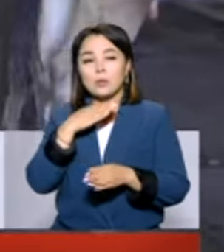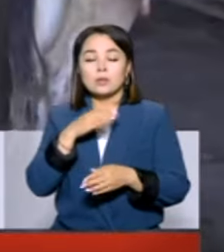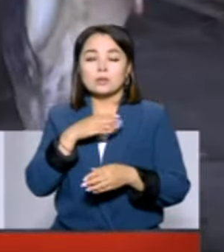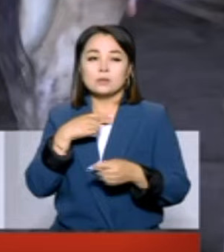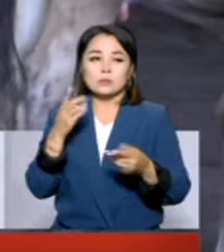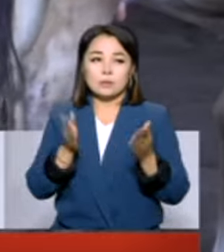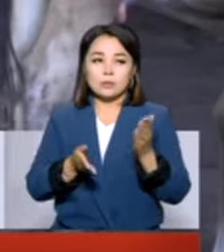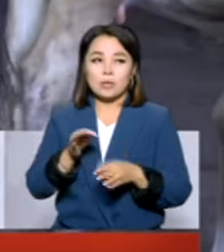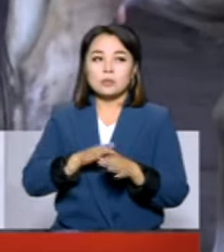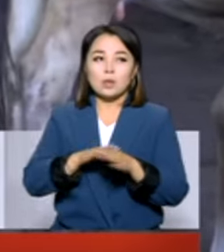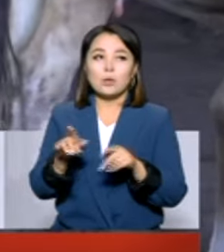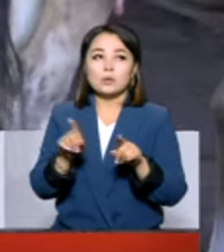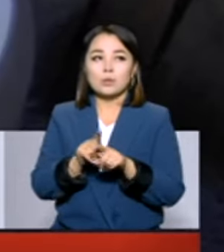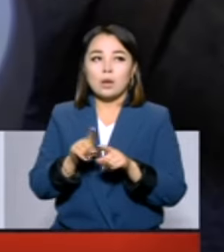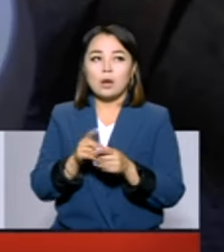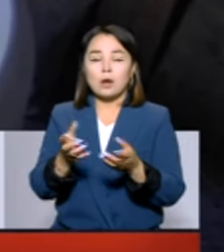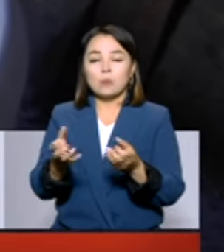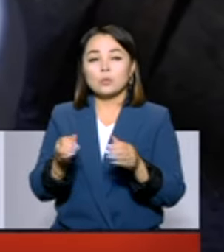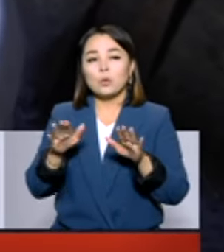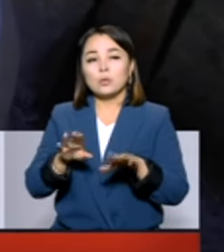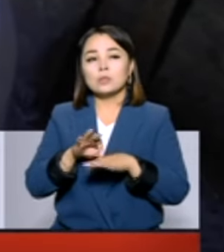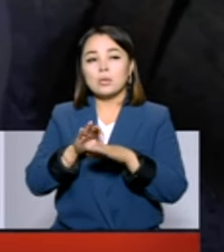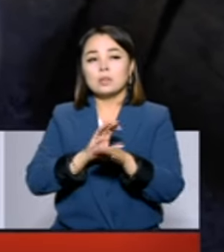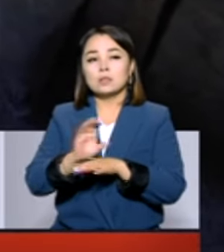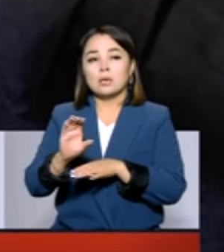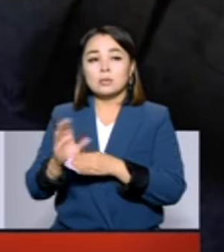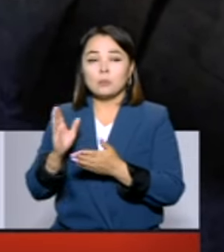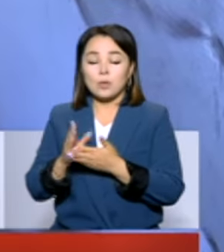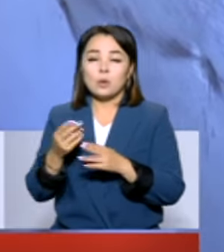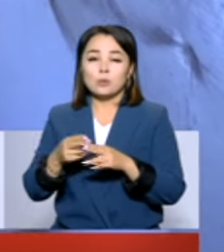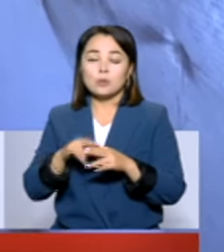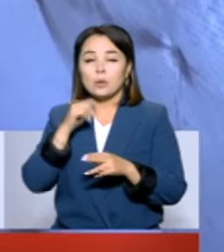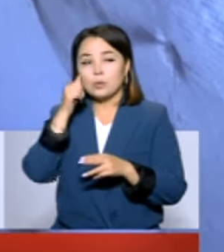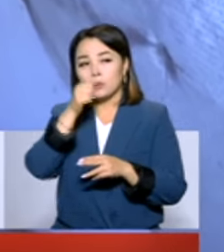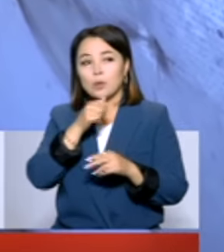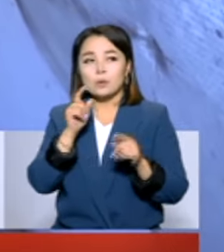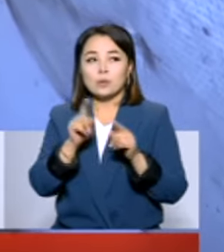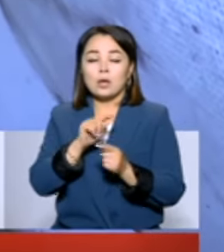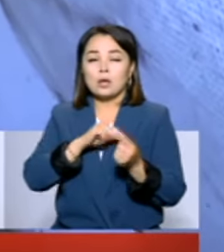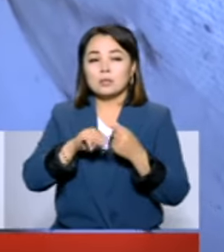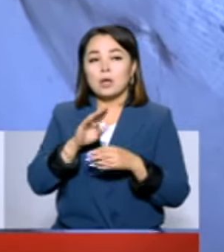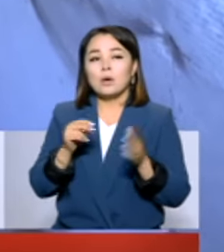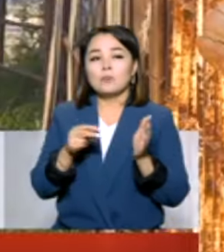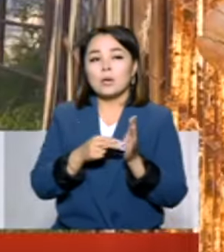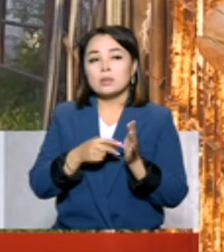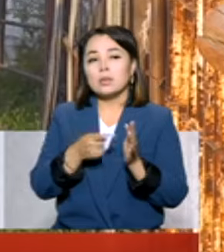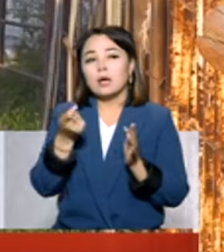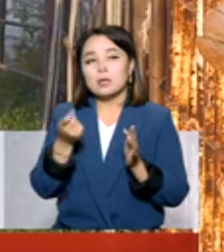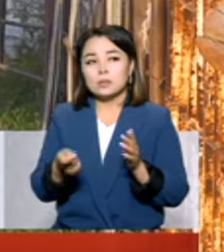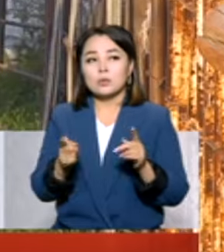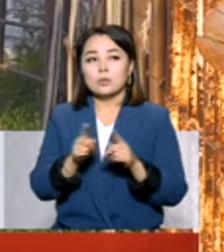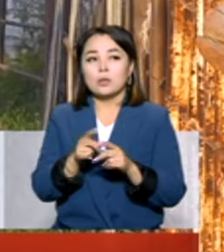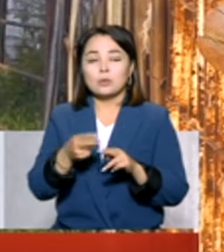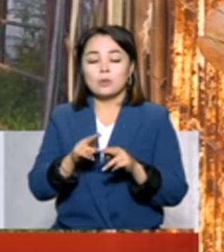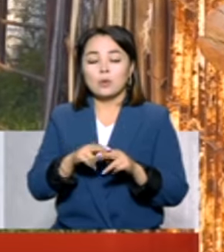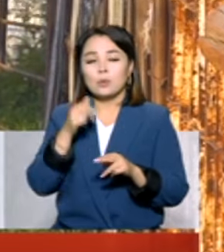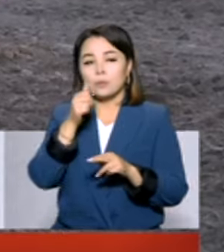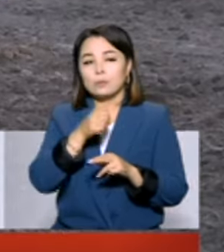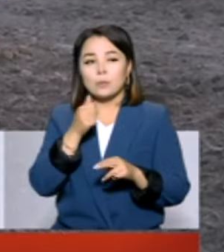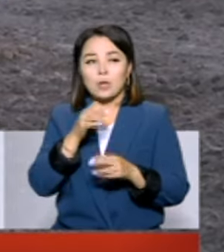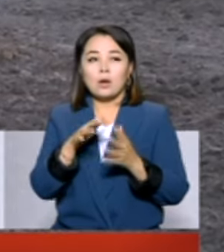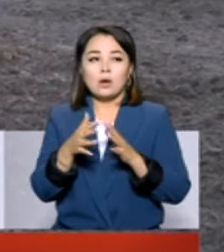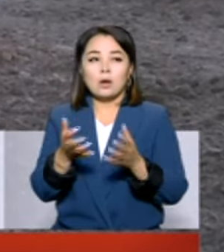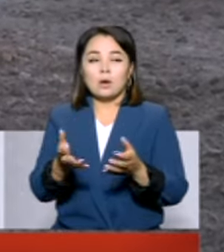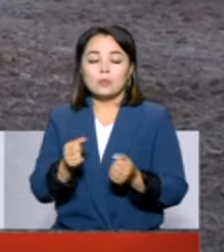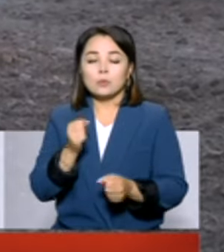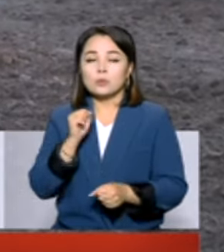бойда елді мекеннің өзіндегі қабылдау орындарына өткізетін. Бірақ былтырдан бері кәсіпорындар бағаны арзандатып, ал биыл кейбір ауылдарда сүт